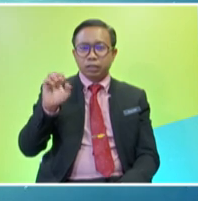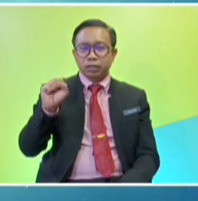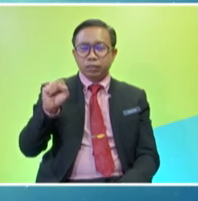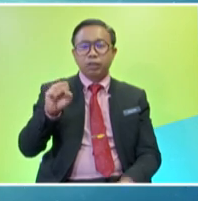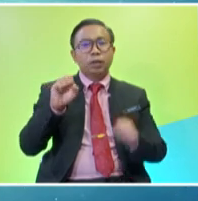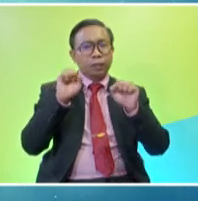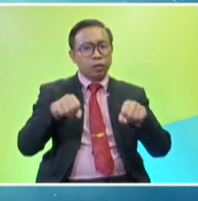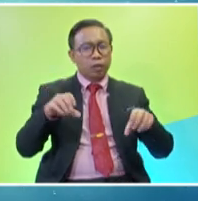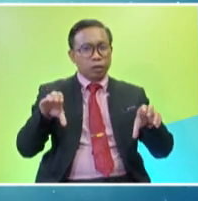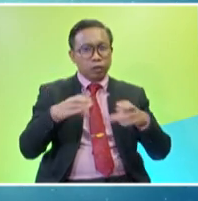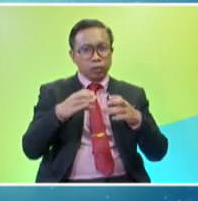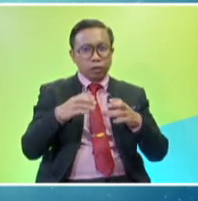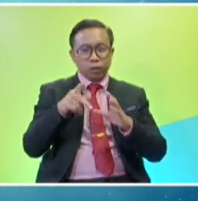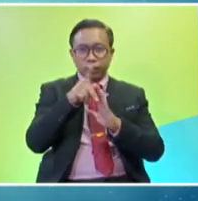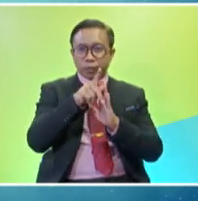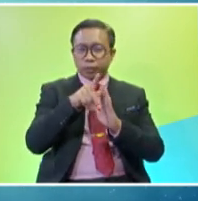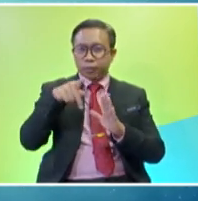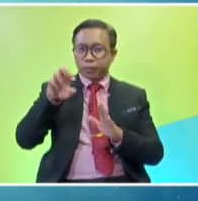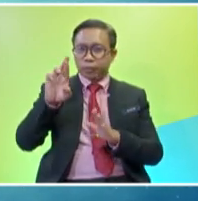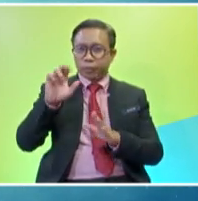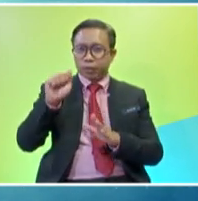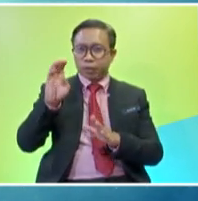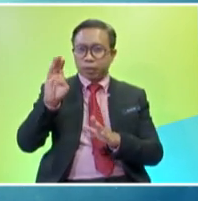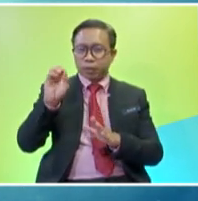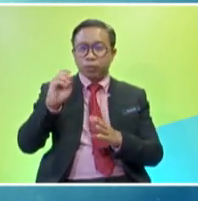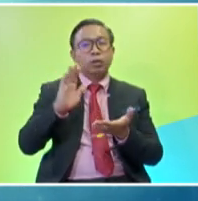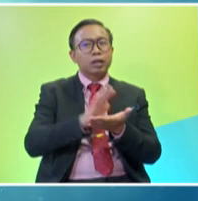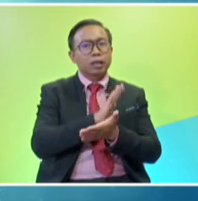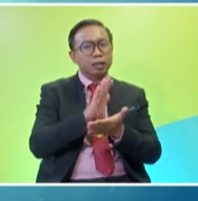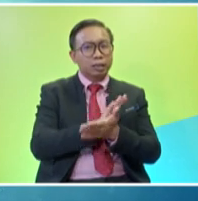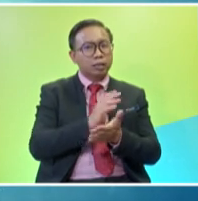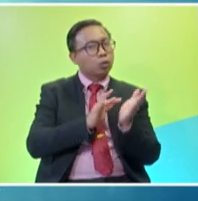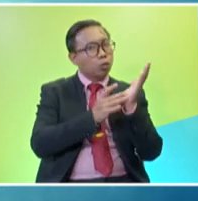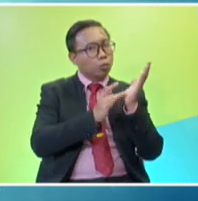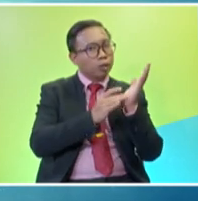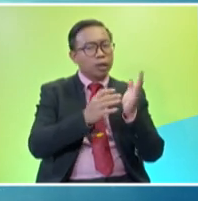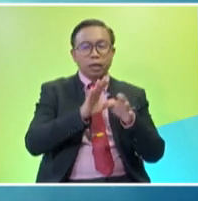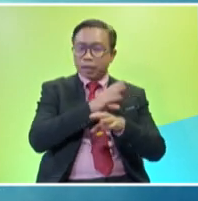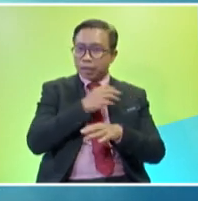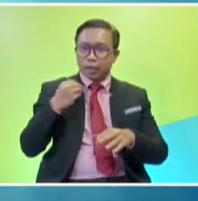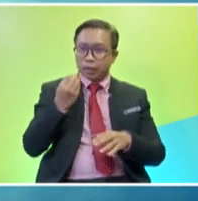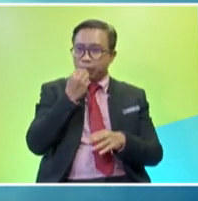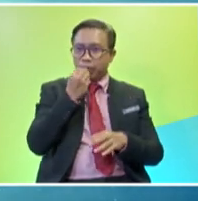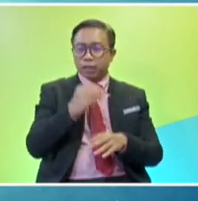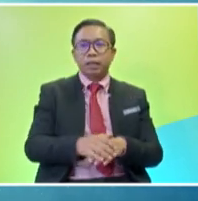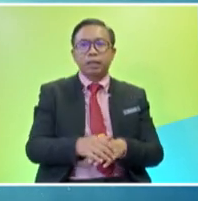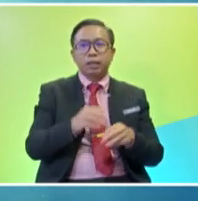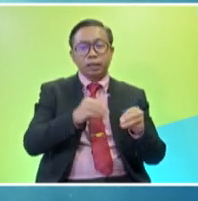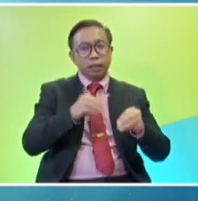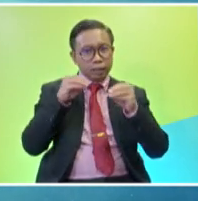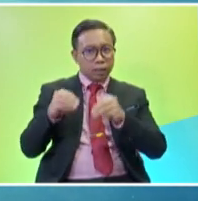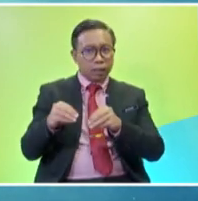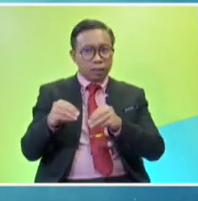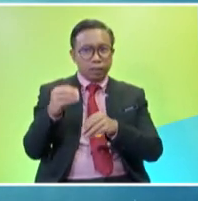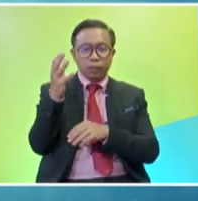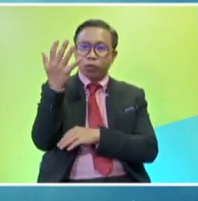sebagai perabot kertas bahan perumpatan serta makanan sebagai pokok